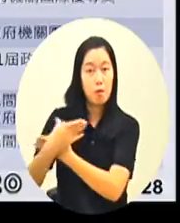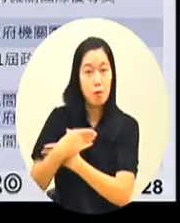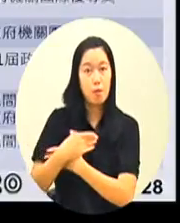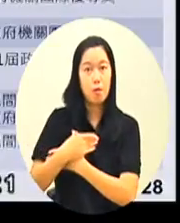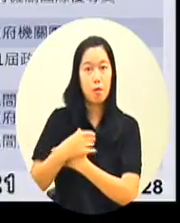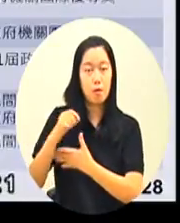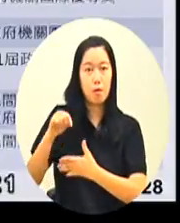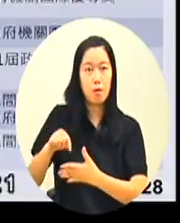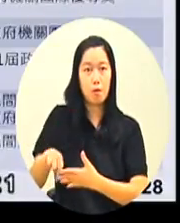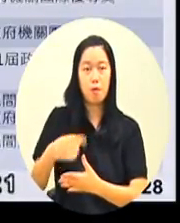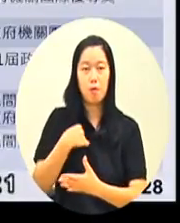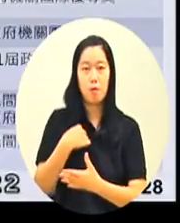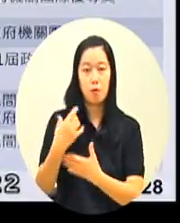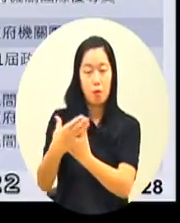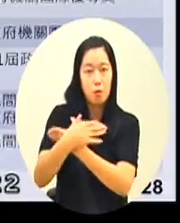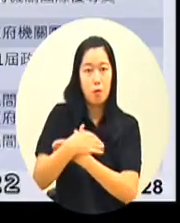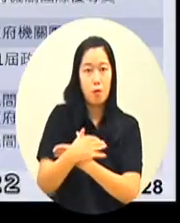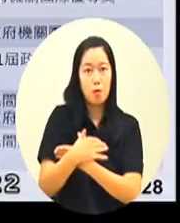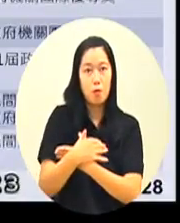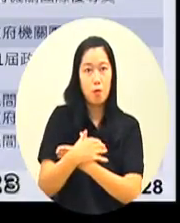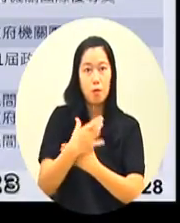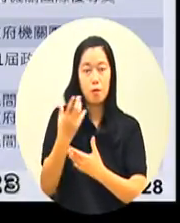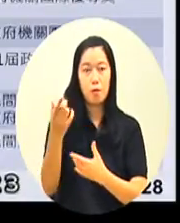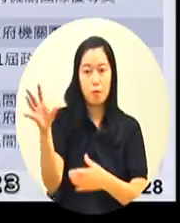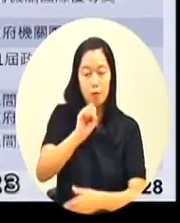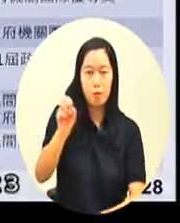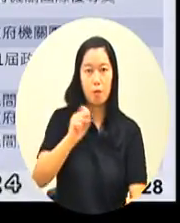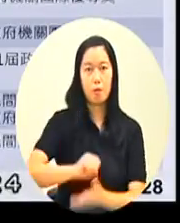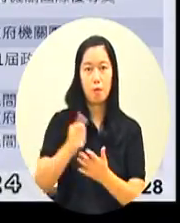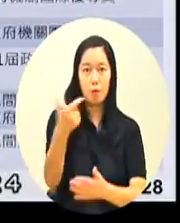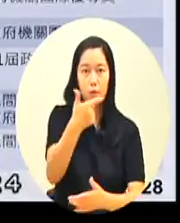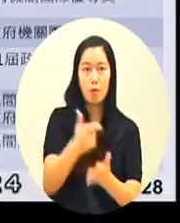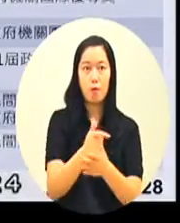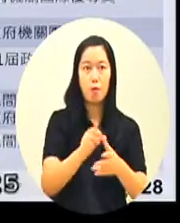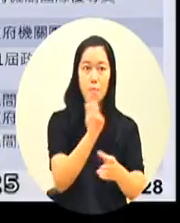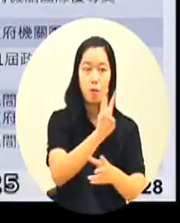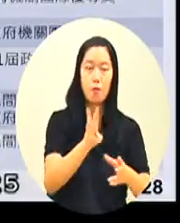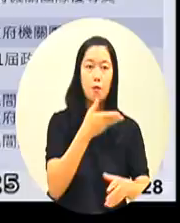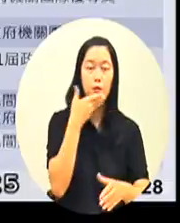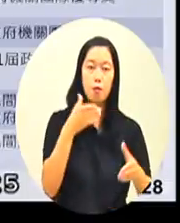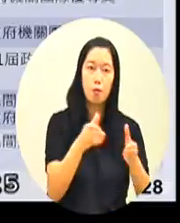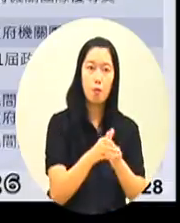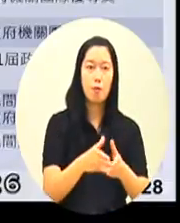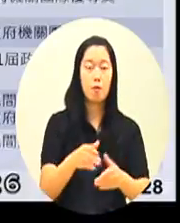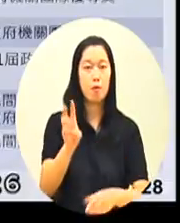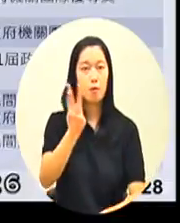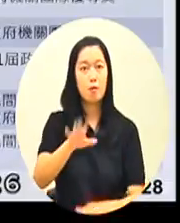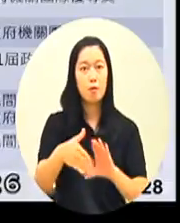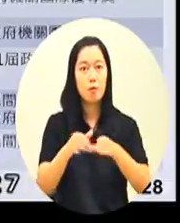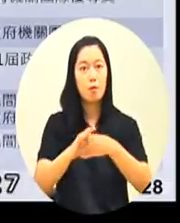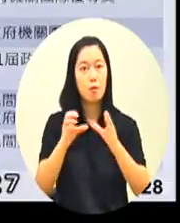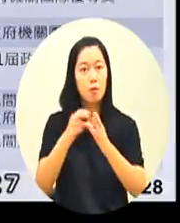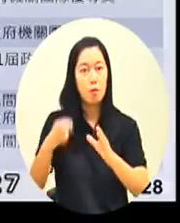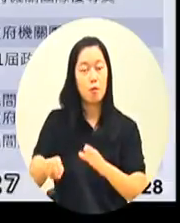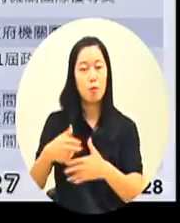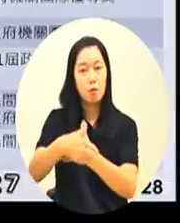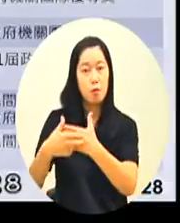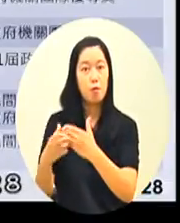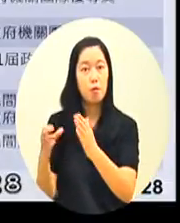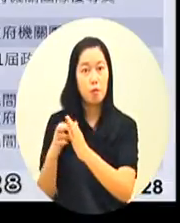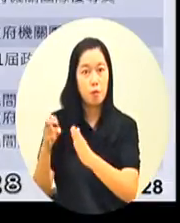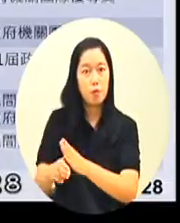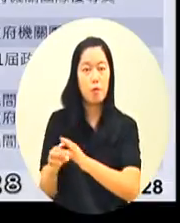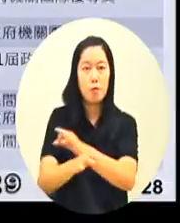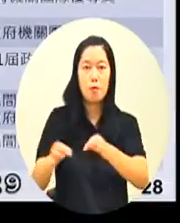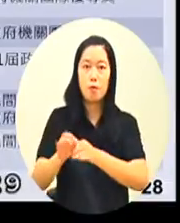箔奖，我们一共获得了6座，分别由水利局、文化局、卫生局，还有人力发展中心、金发